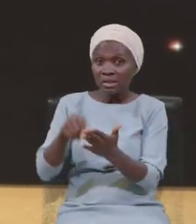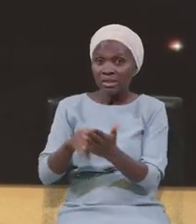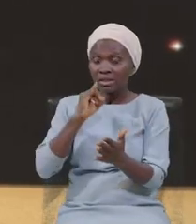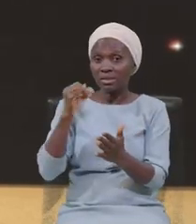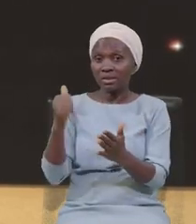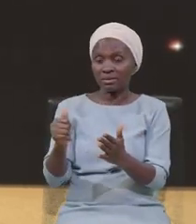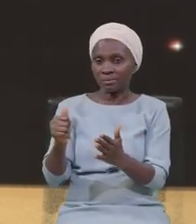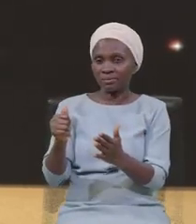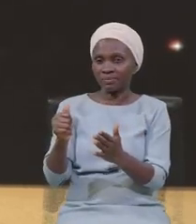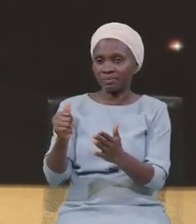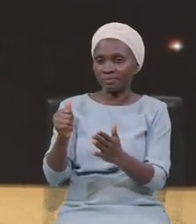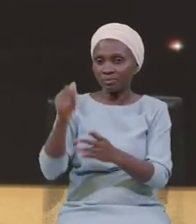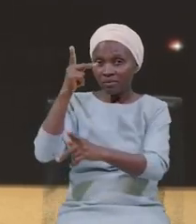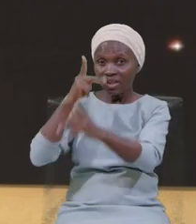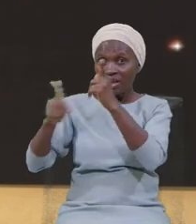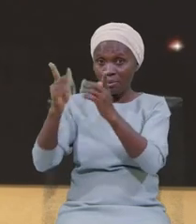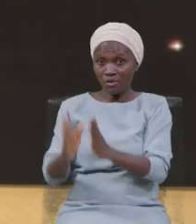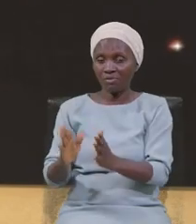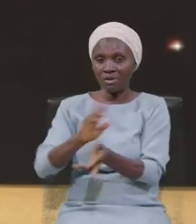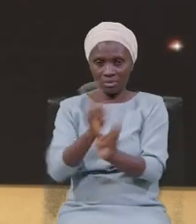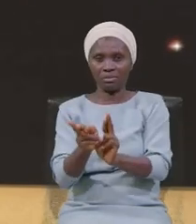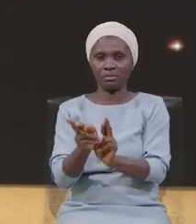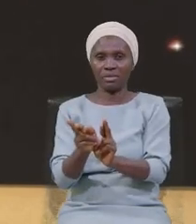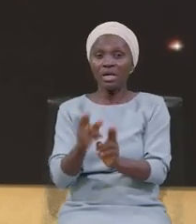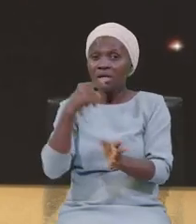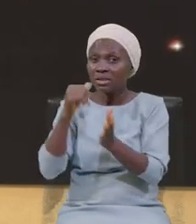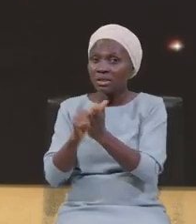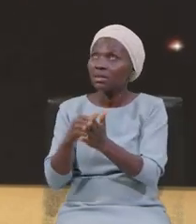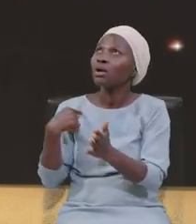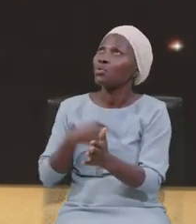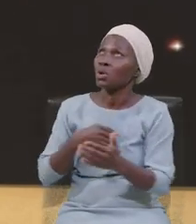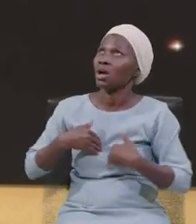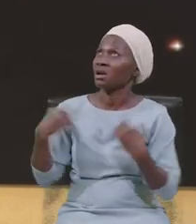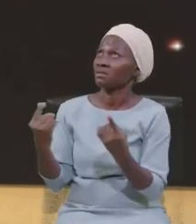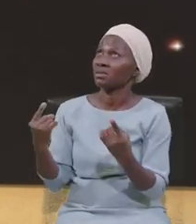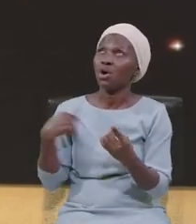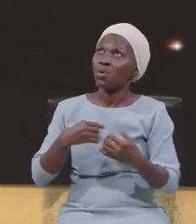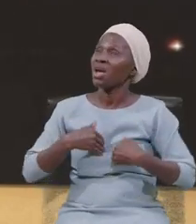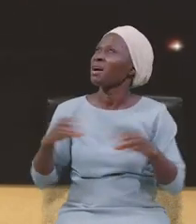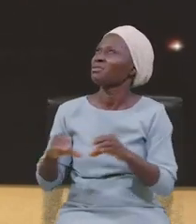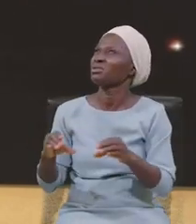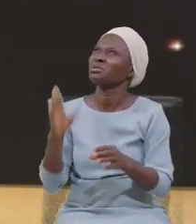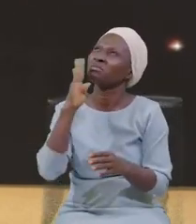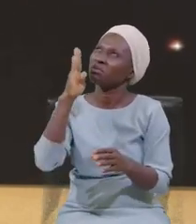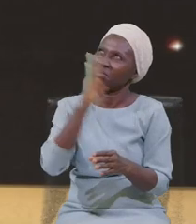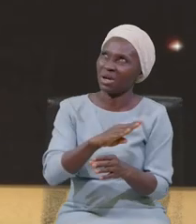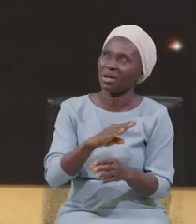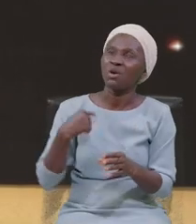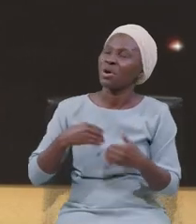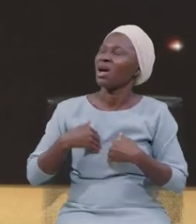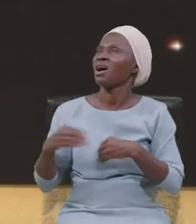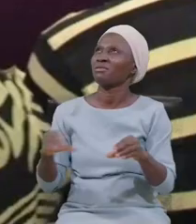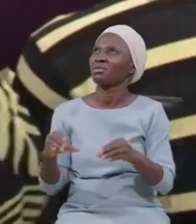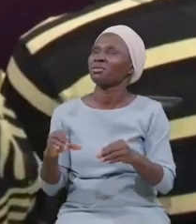c'est la repentance du prophète. Nous avons péché. Nous avons commis l'iniquité. Nous avons été méchants